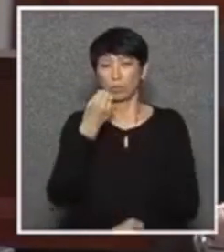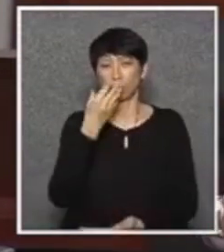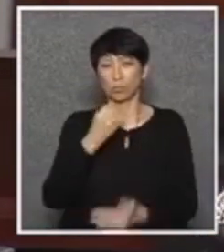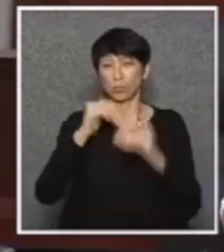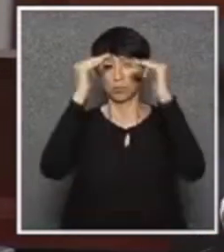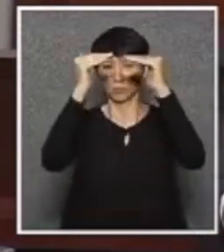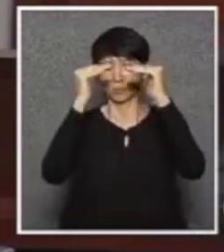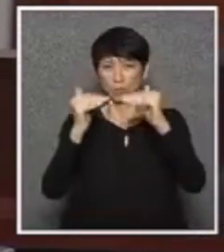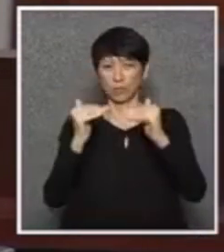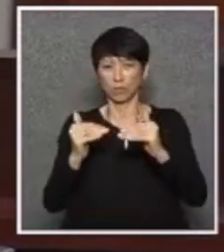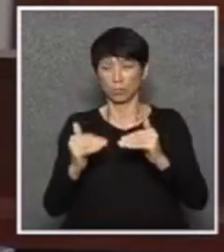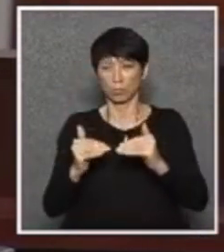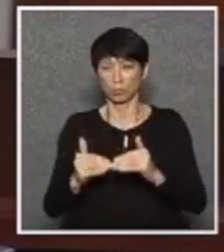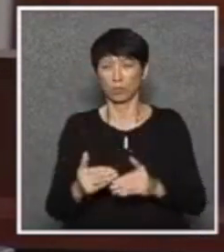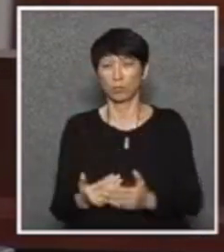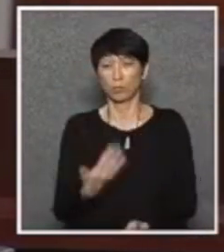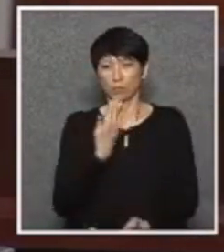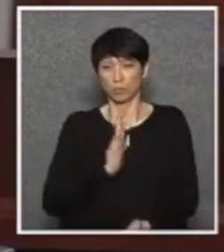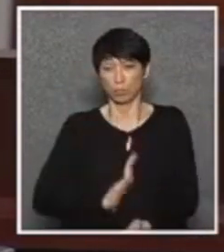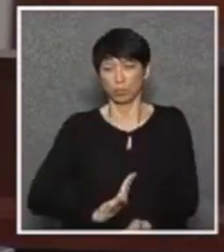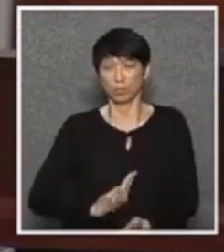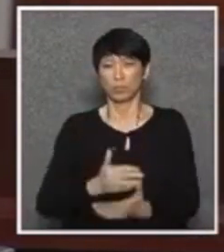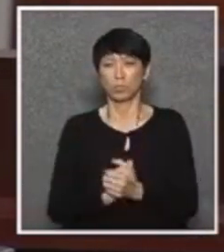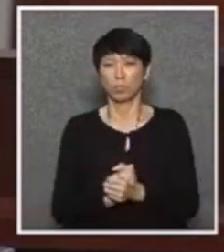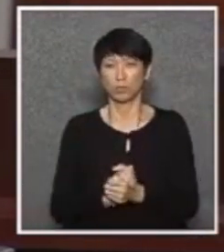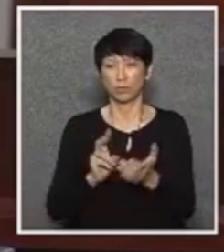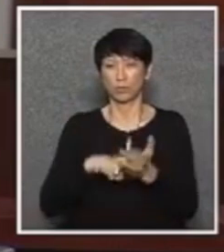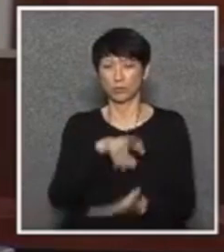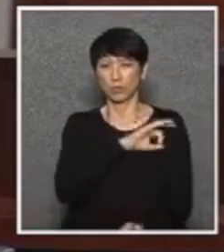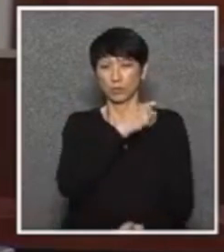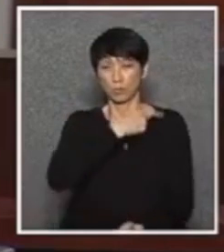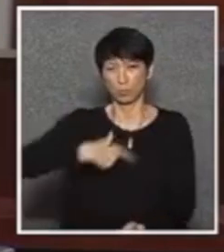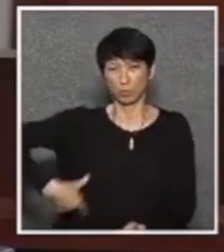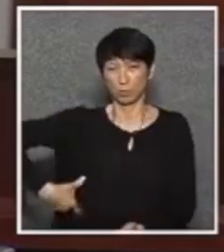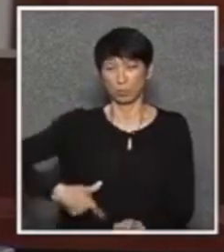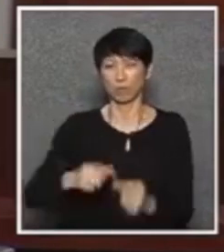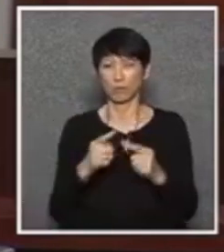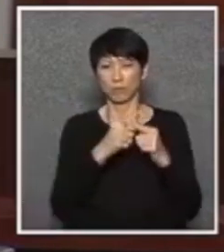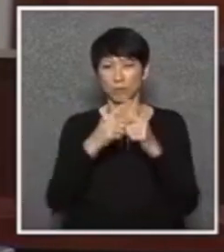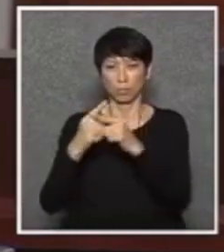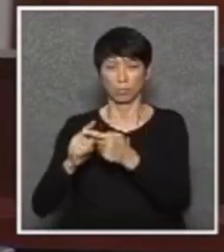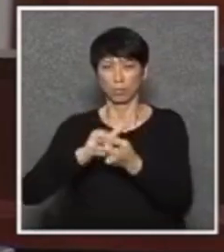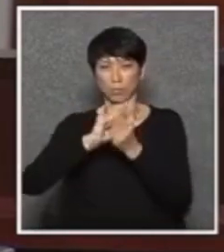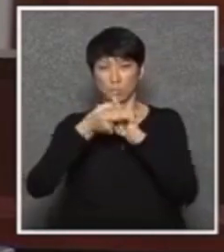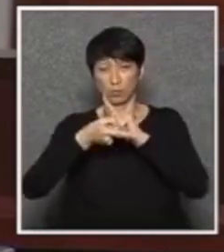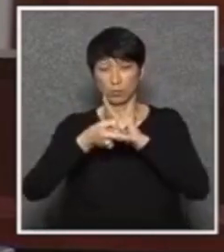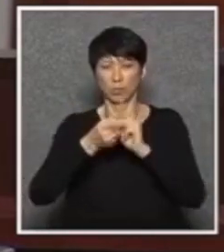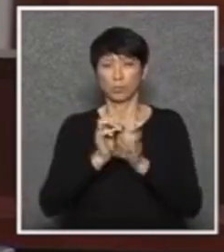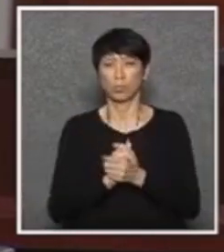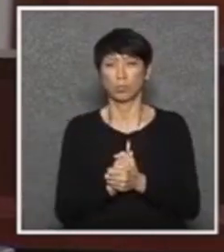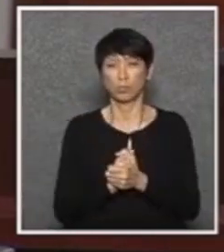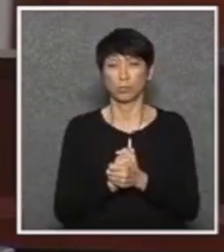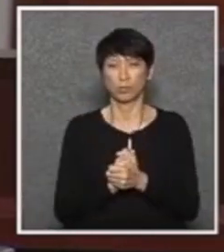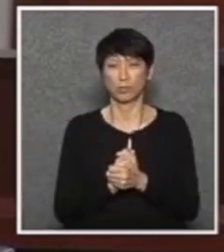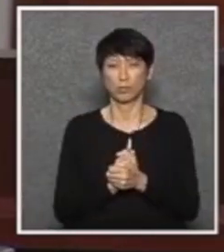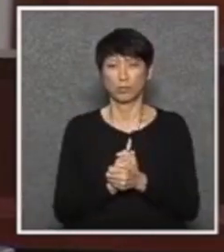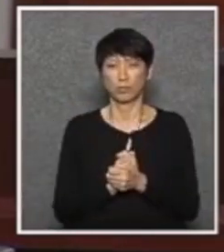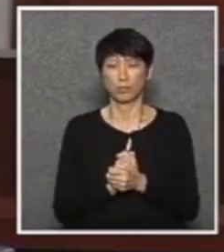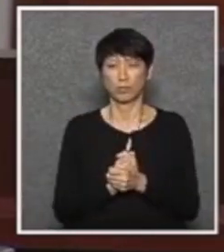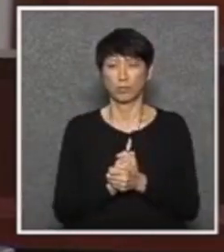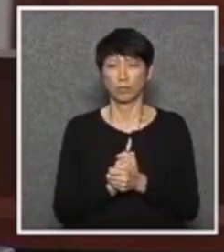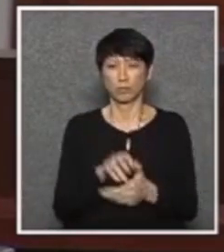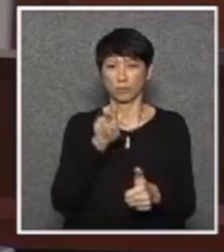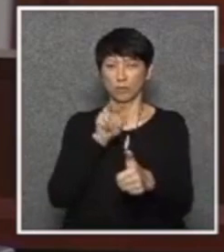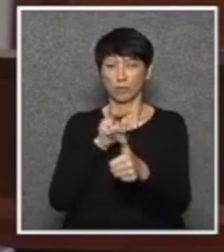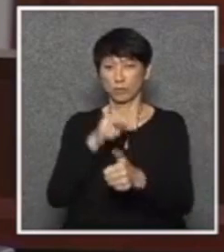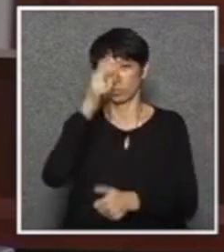義。立法會議員是民意代表，代議士，即使監督政